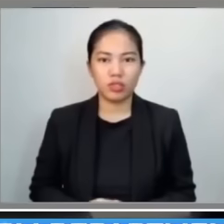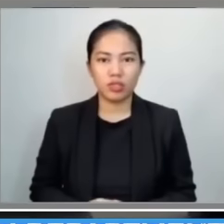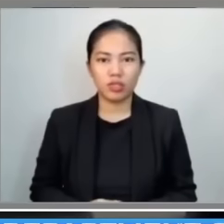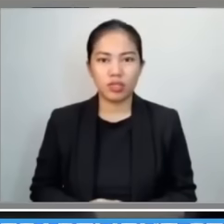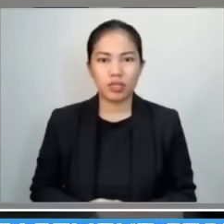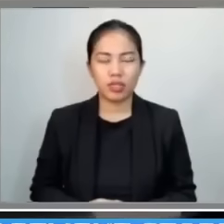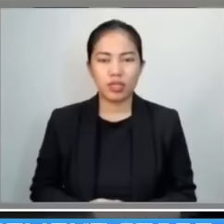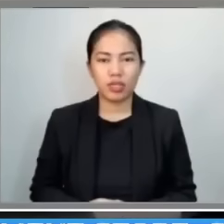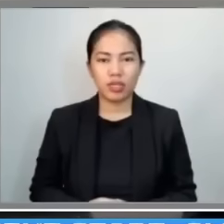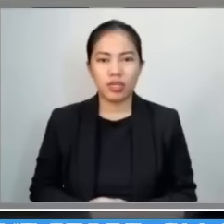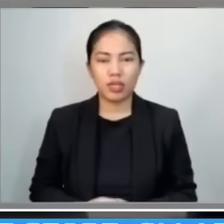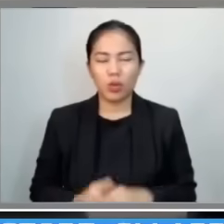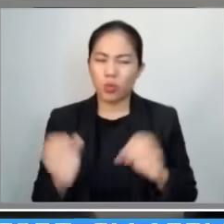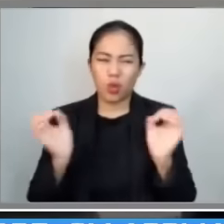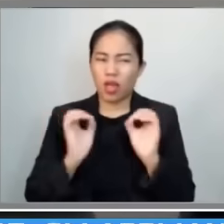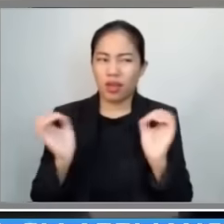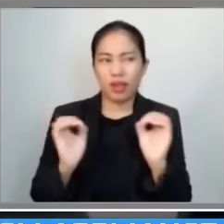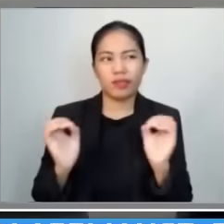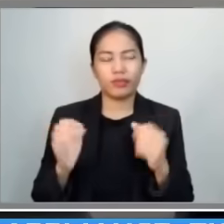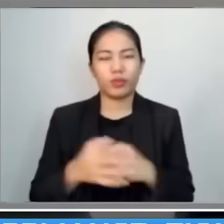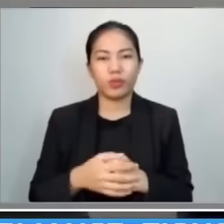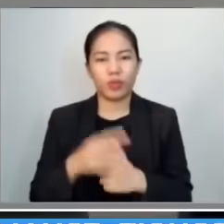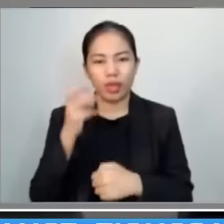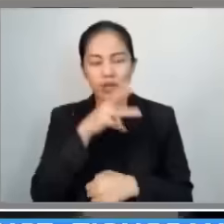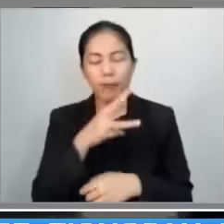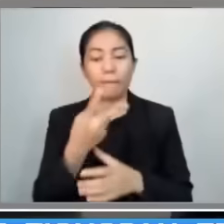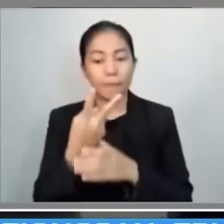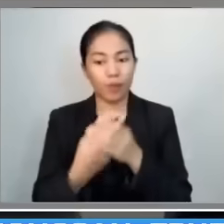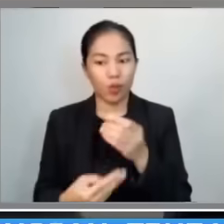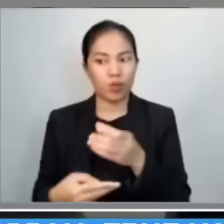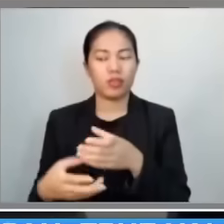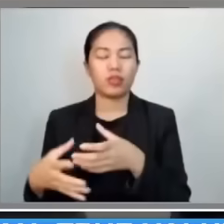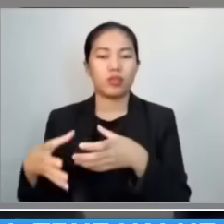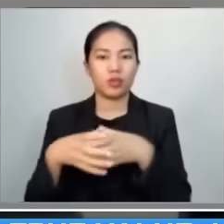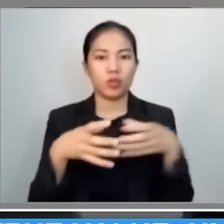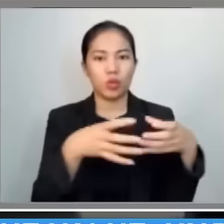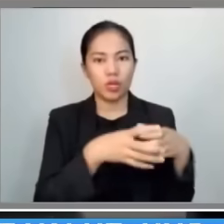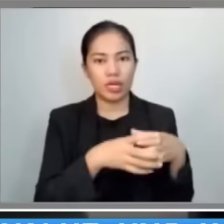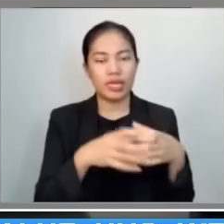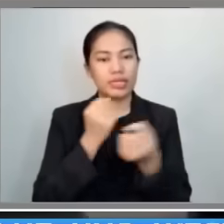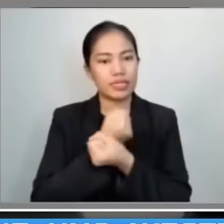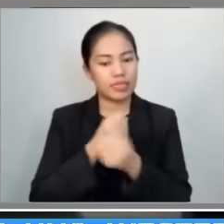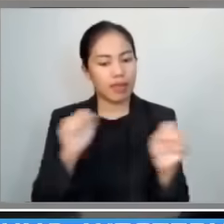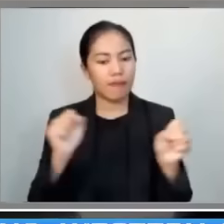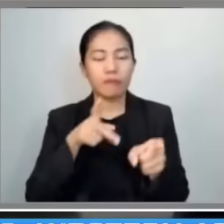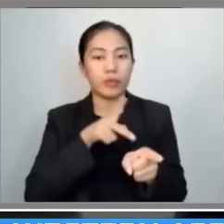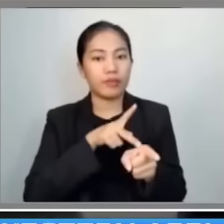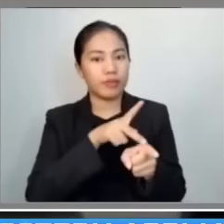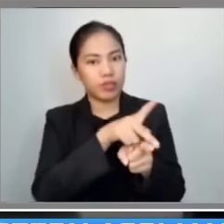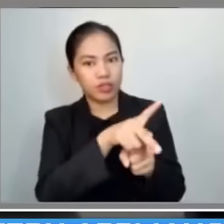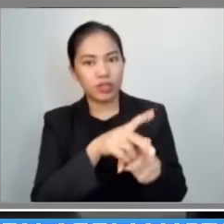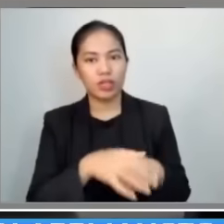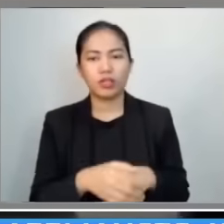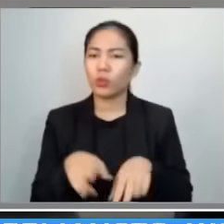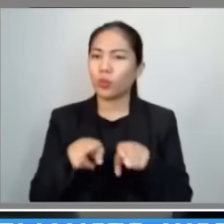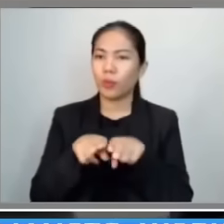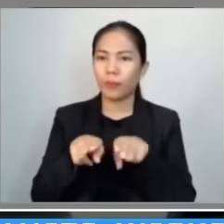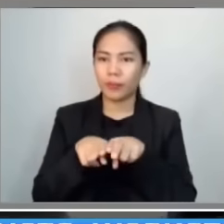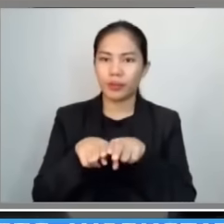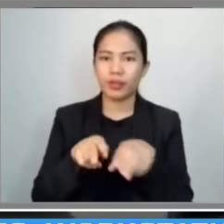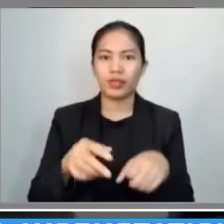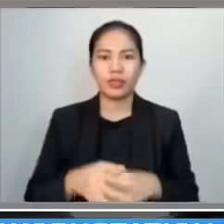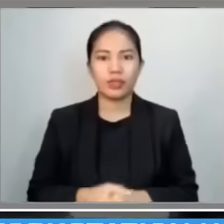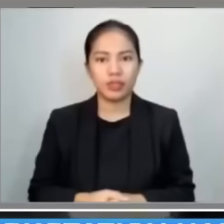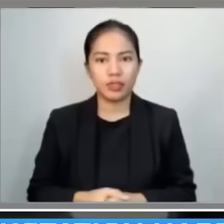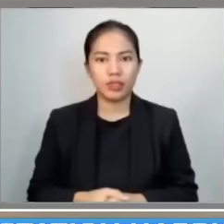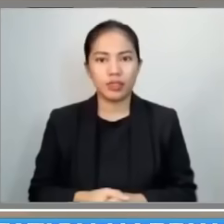um both parties on both sides conducted themselves safe and professionally um and normally which is What We are always out